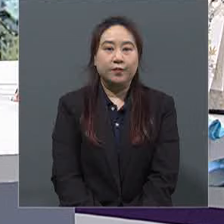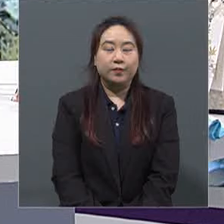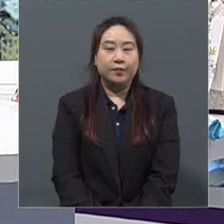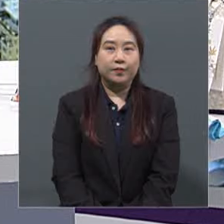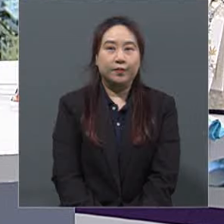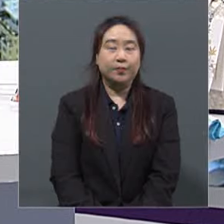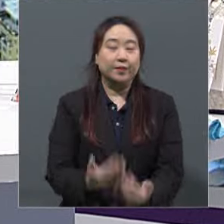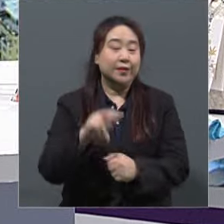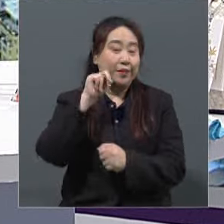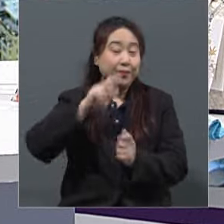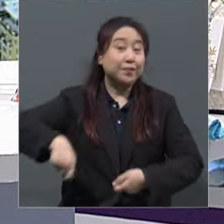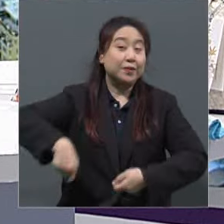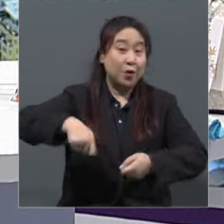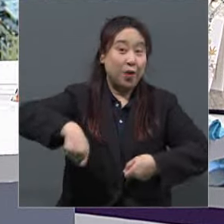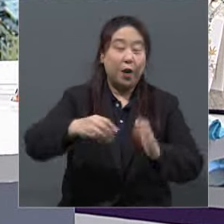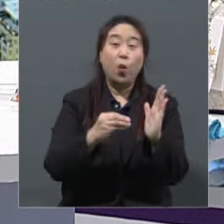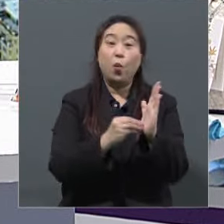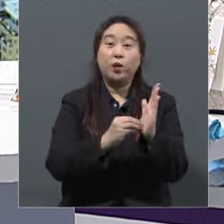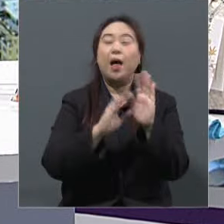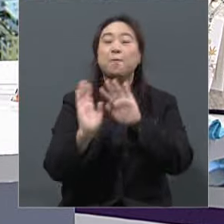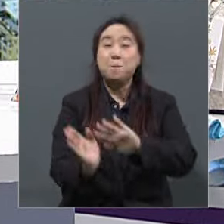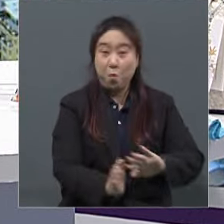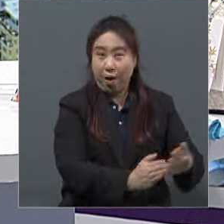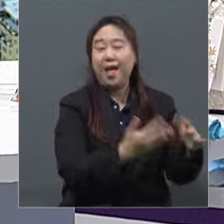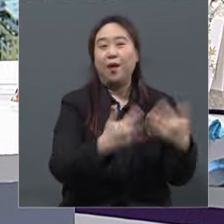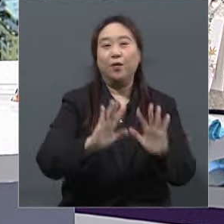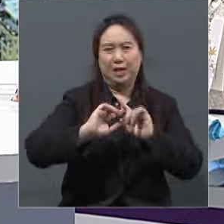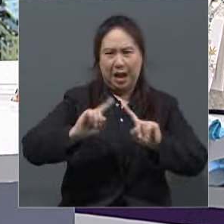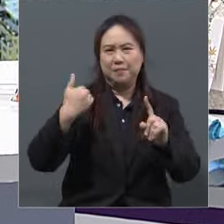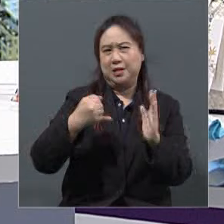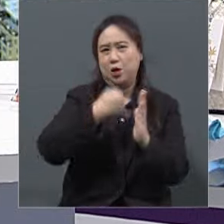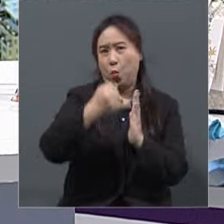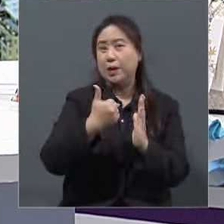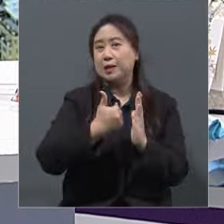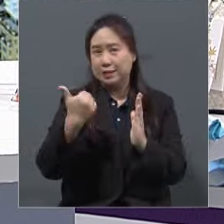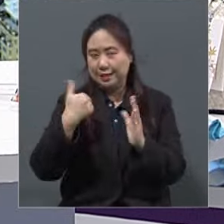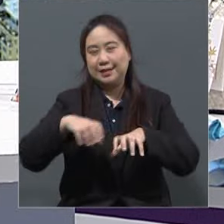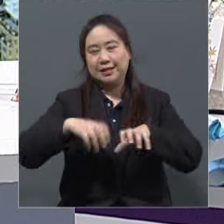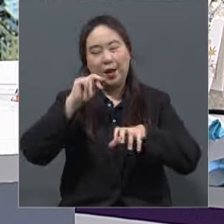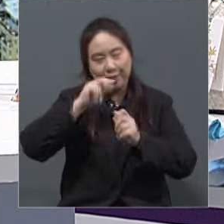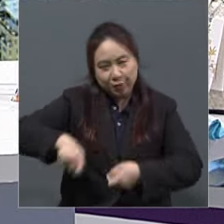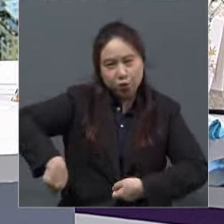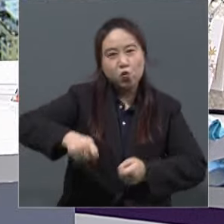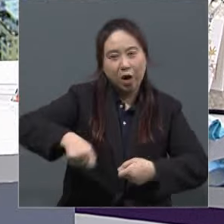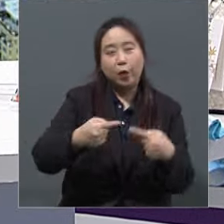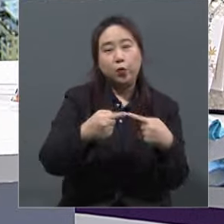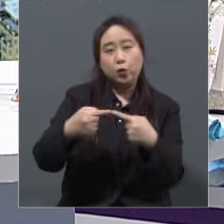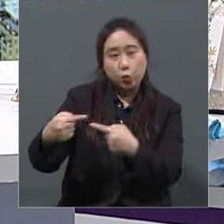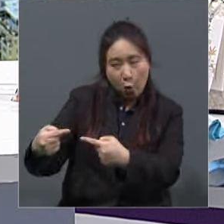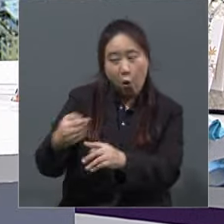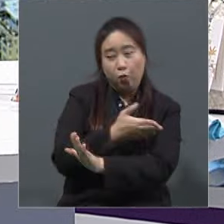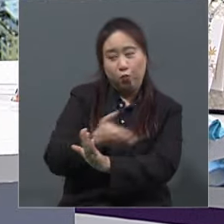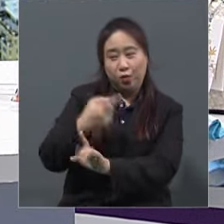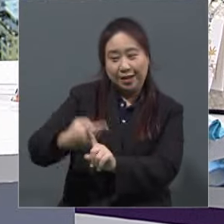แม้ว่างานสงกรานต์ในพื้นที่ของกรุงเทพฯเนี่ยผ่านไปแล้วแต่ว่ายังมีจังหวัดอื่นๆที่มีการจัดงานเทศกาลสงกรานต์ยาวไปเลยค่ะจนถึงวันที่ 21